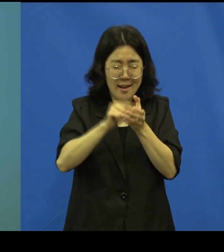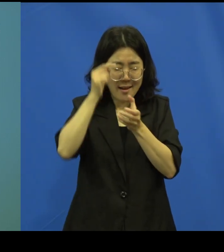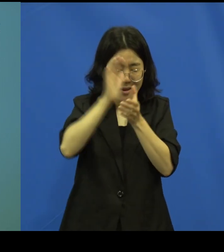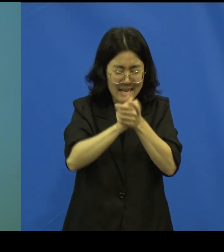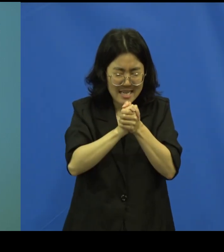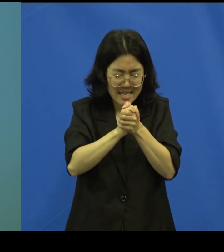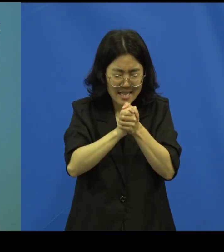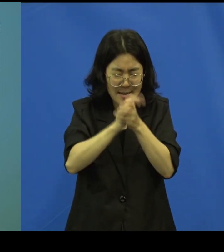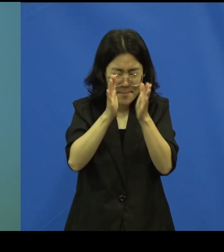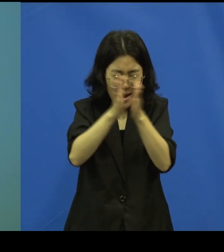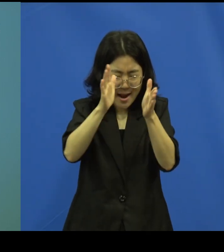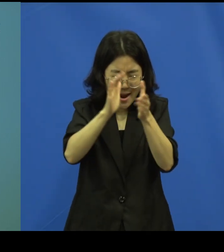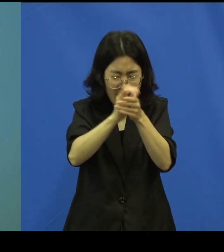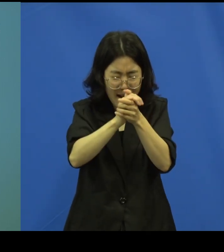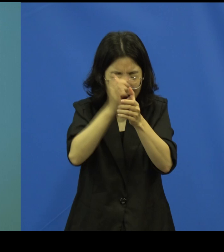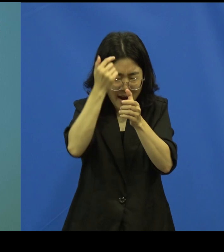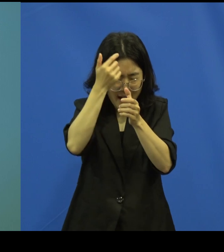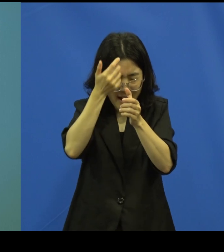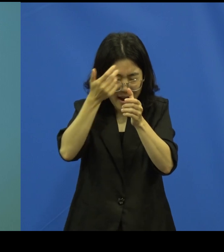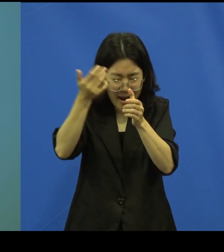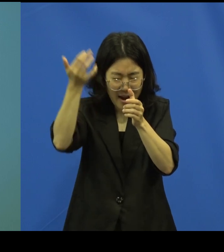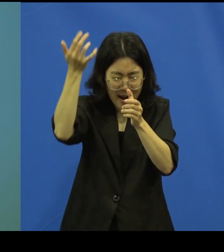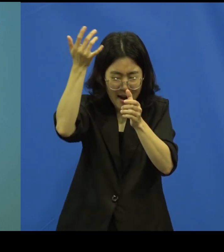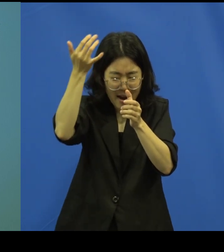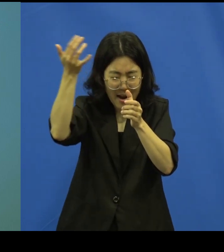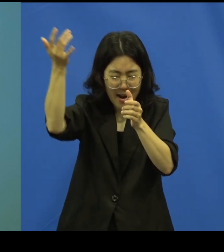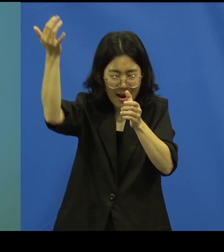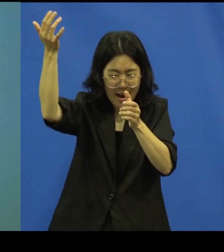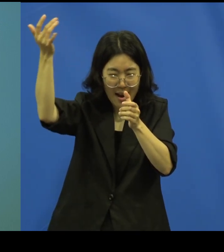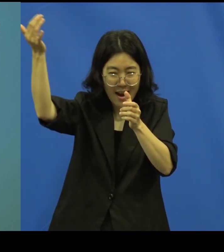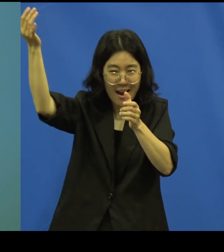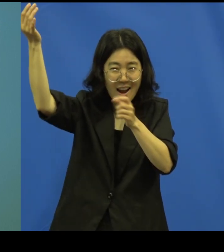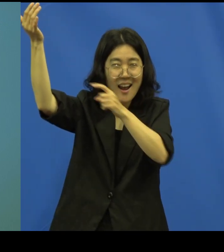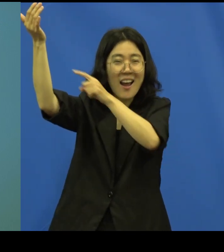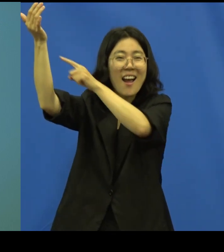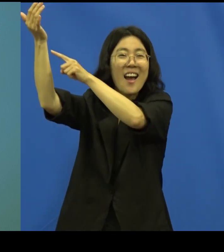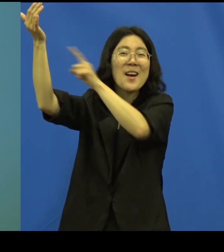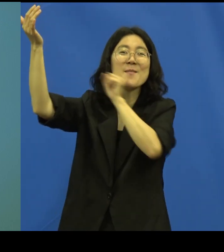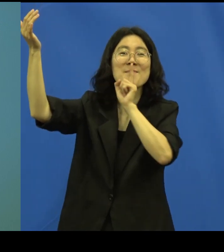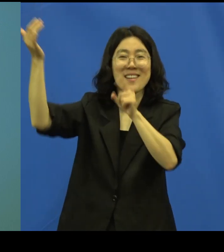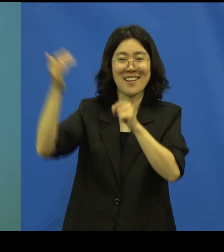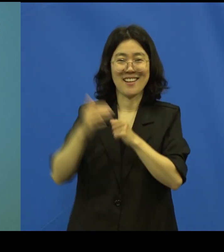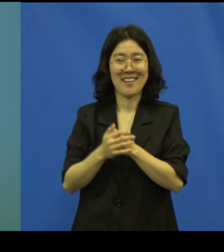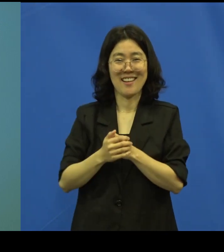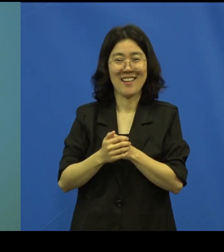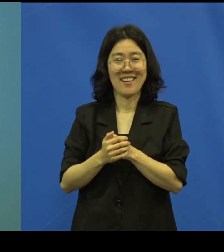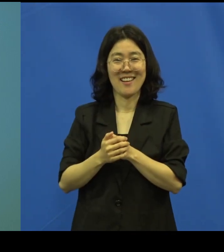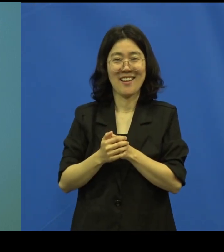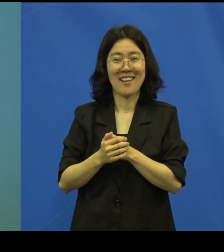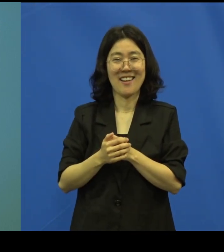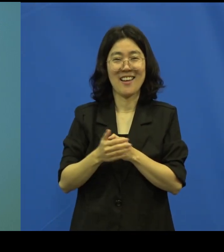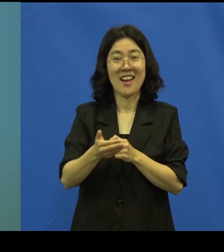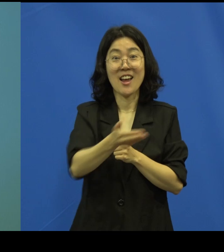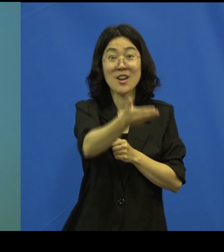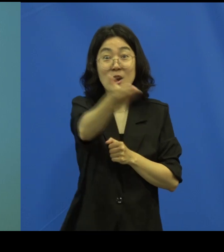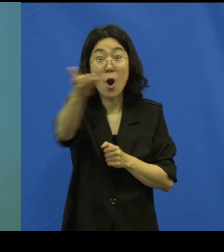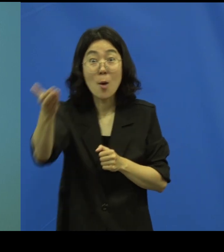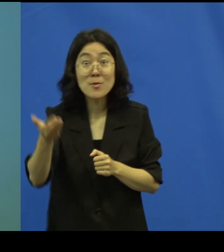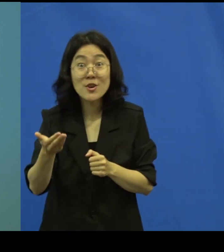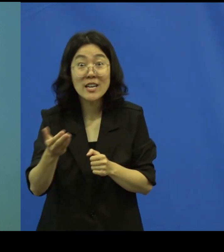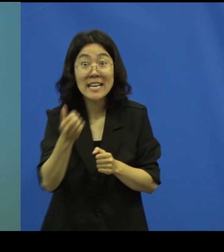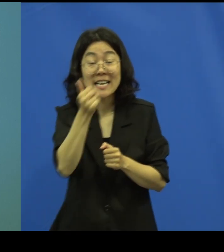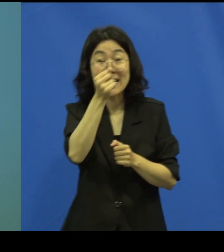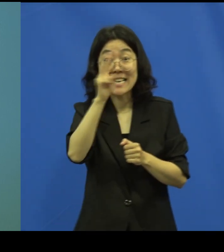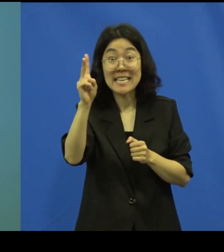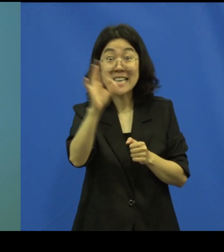하나님이 받으실 만한 향. 여러분 향을 연상하면 향이 있잖아요. 향을 피우면 그 향이 위로 올라가는